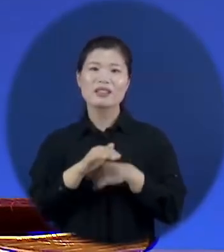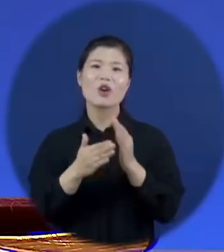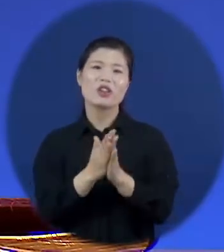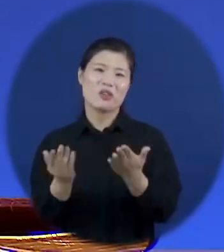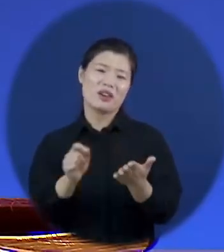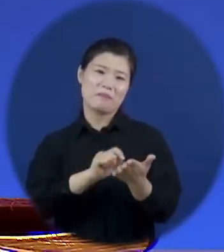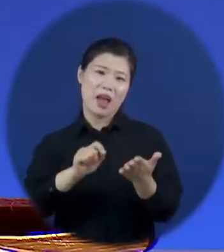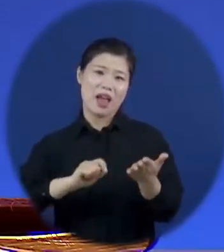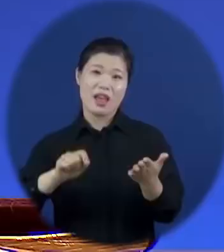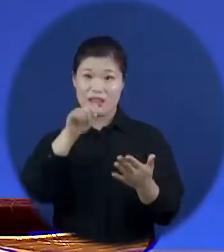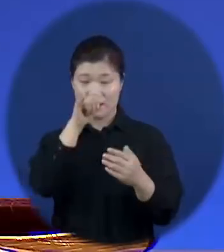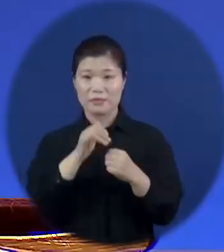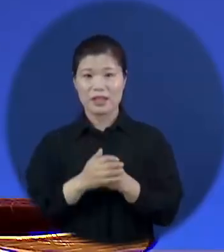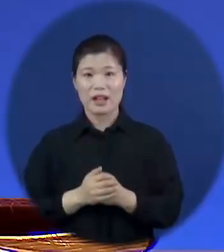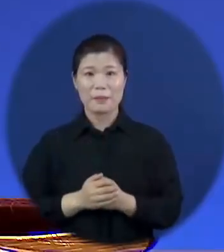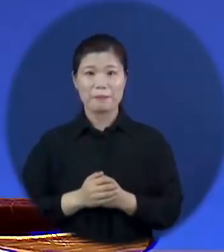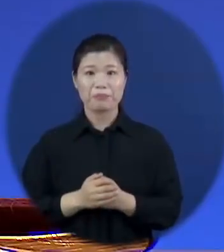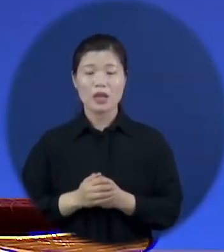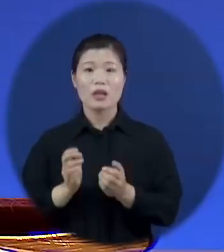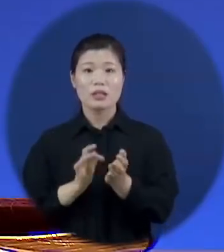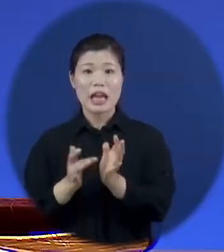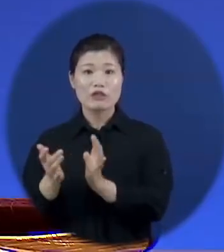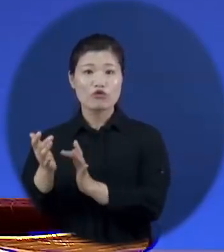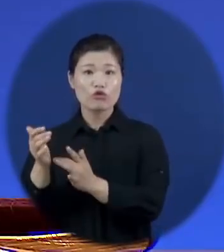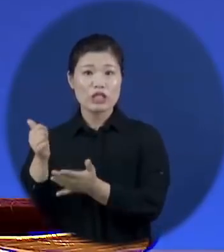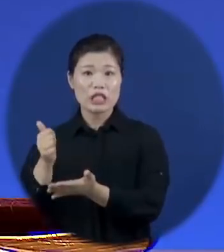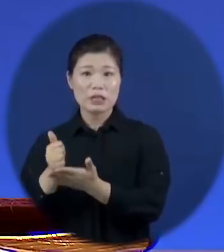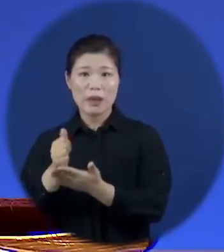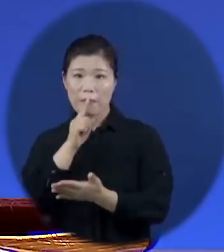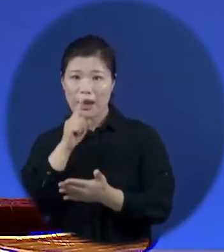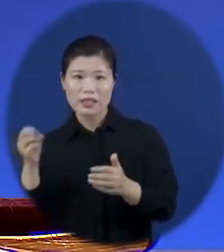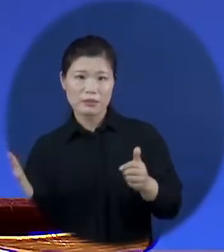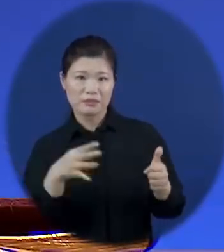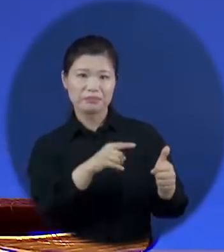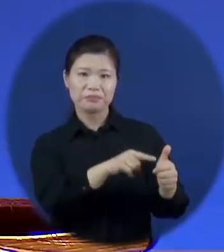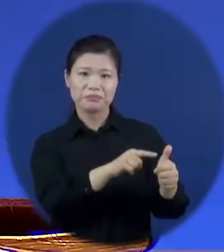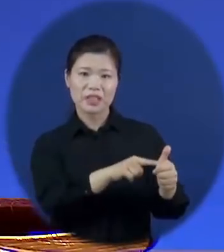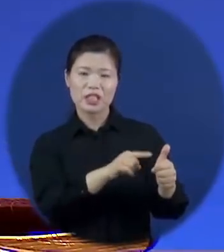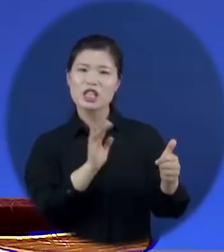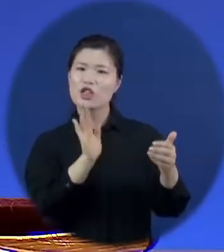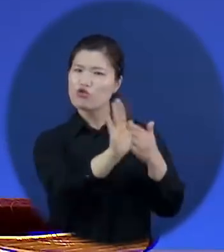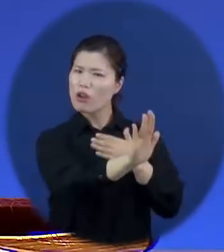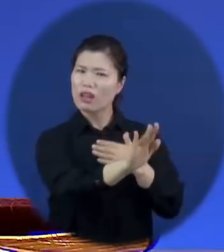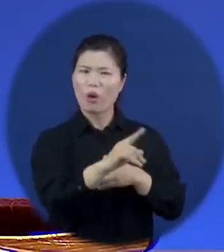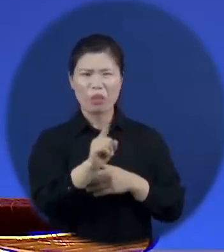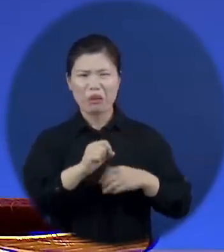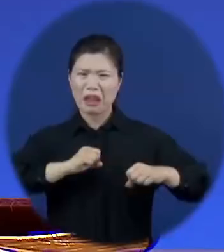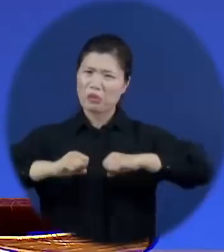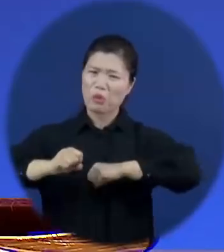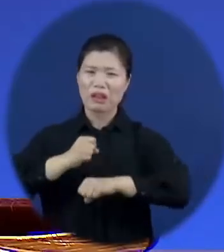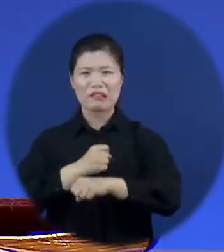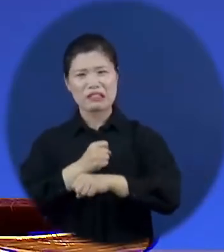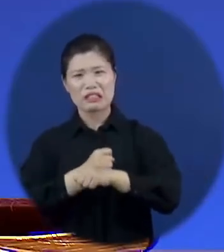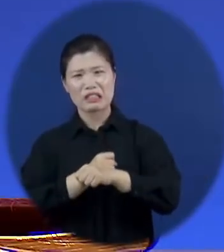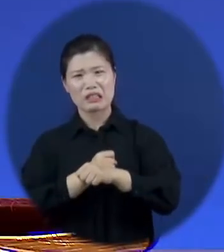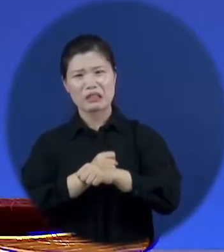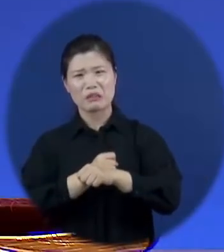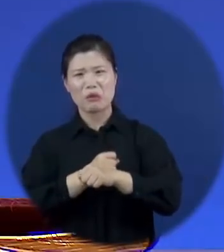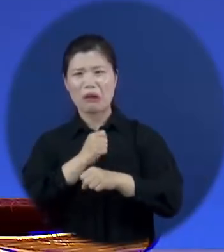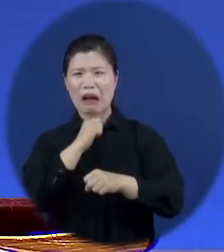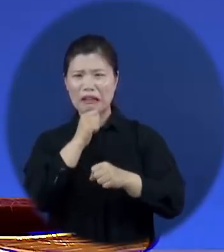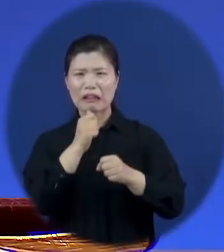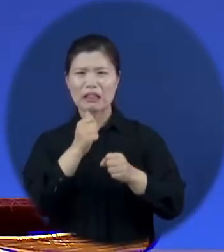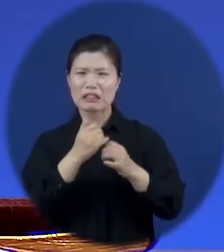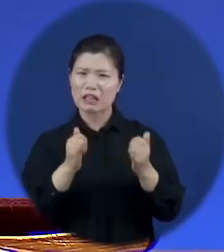근심하더라라고 기록하고 있습니다. 예수님의 이 말씀을 들은 이 관리가 그 뒤에 어떤 행동을 했는지 성경은